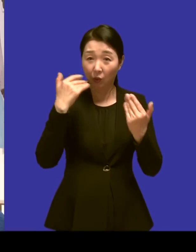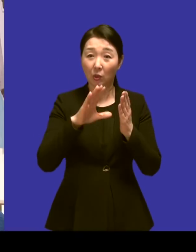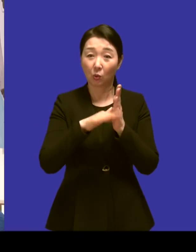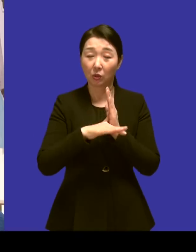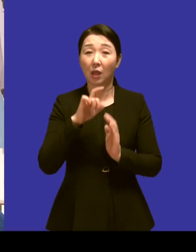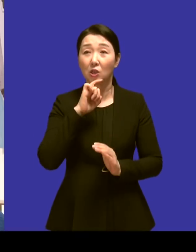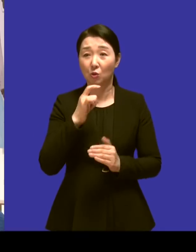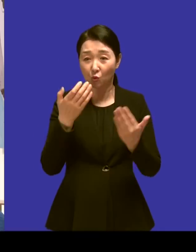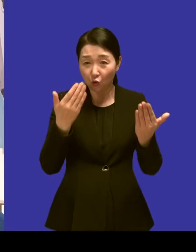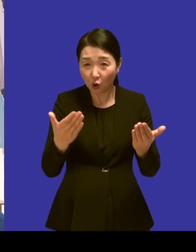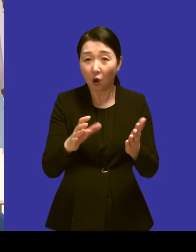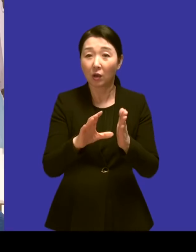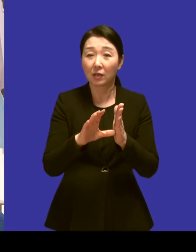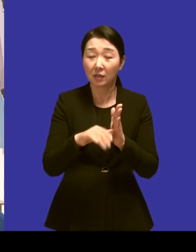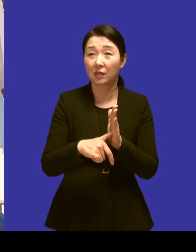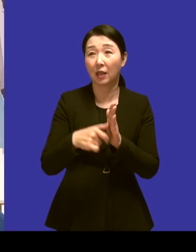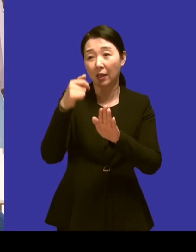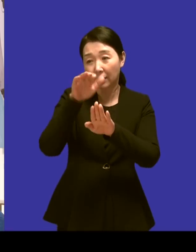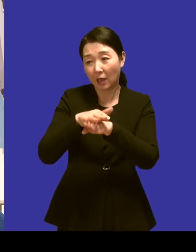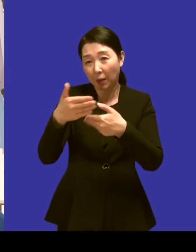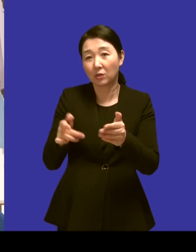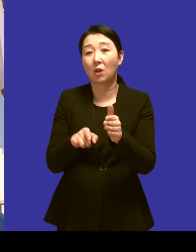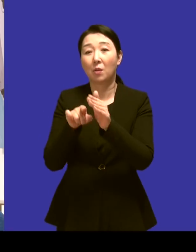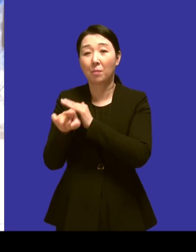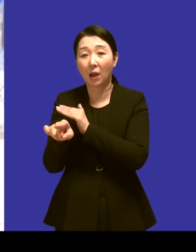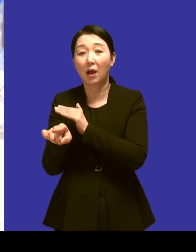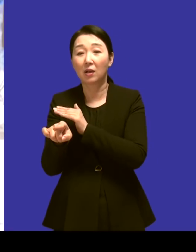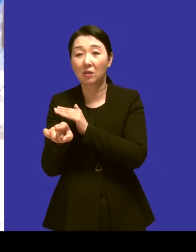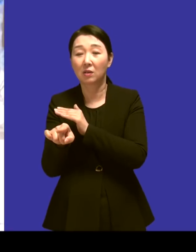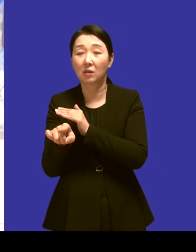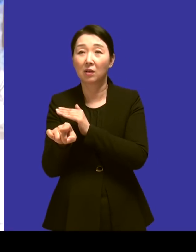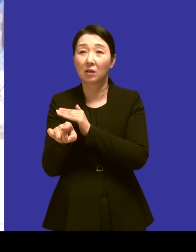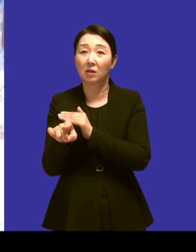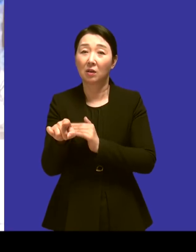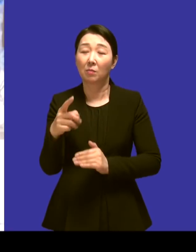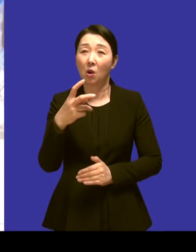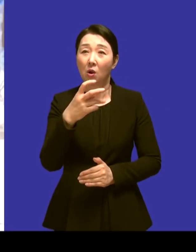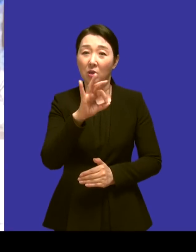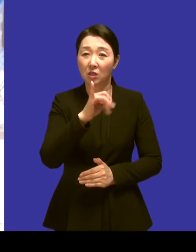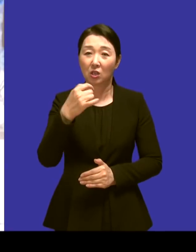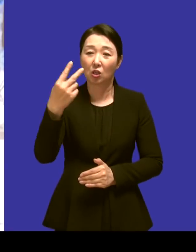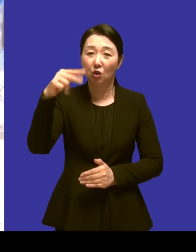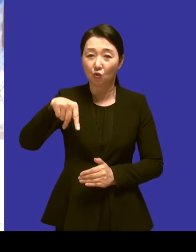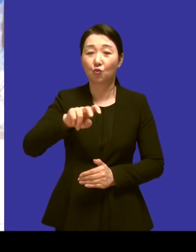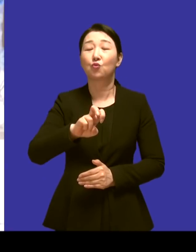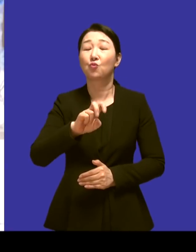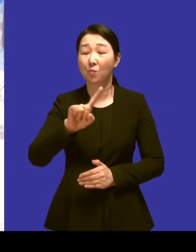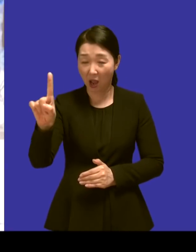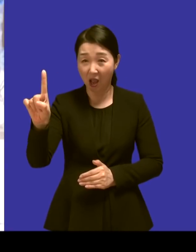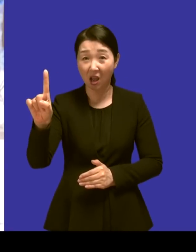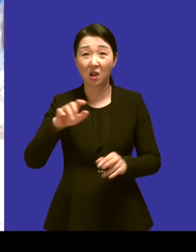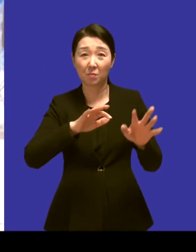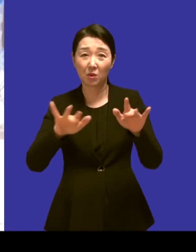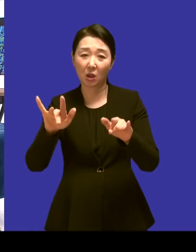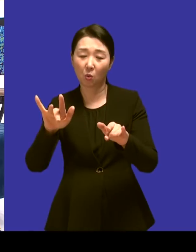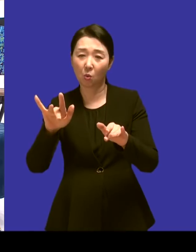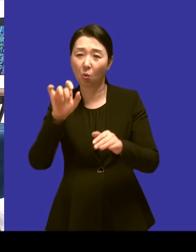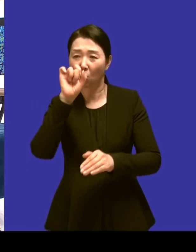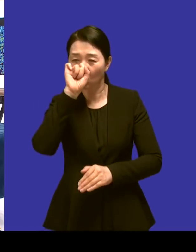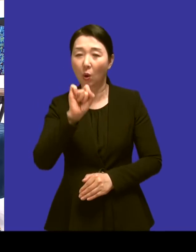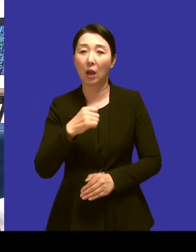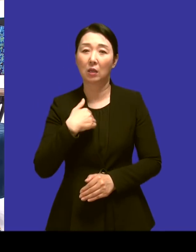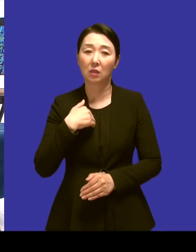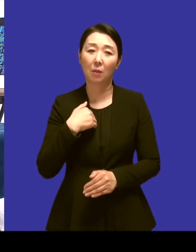있으면은 채플시로 뛰어 올라가서 제가 그 이루마시 피아노 곡들을 너무 좋아해가지고 그때 메이비 이제 한 마디를 예, 연습하고 두